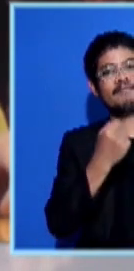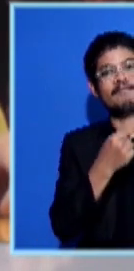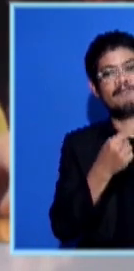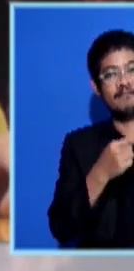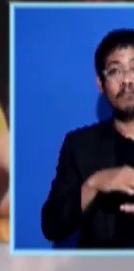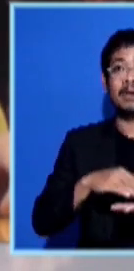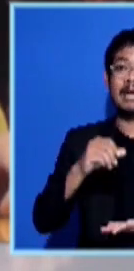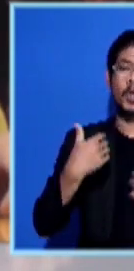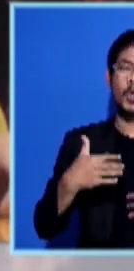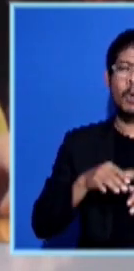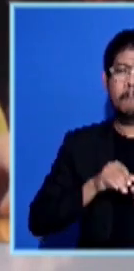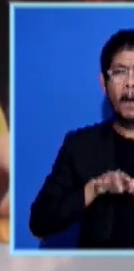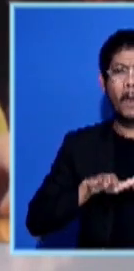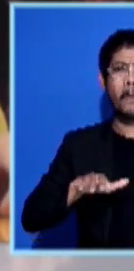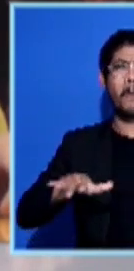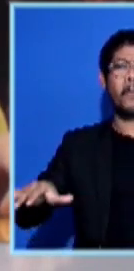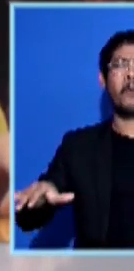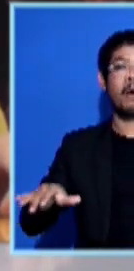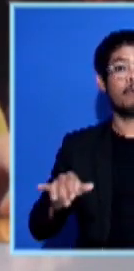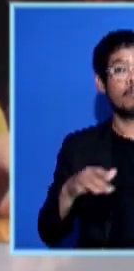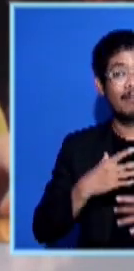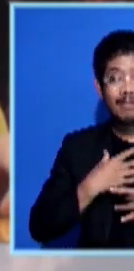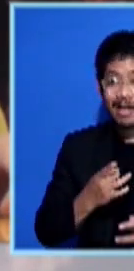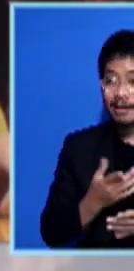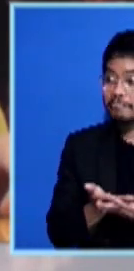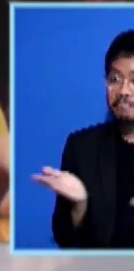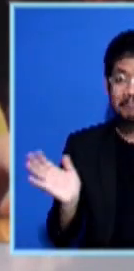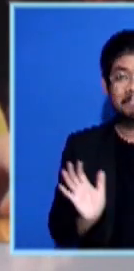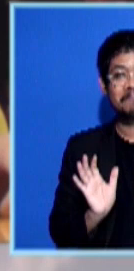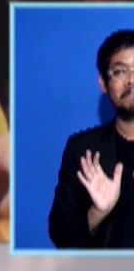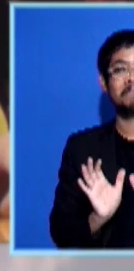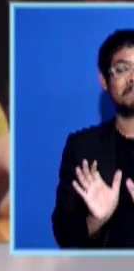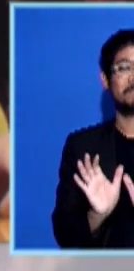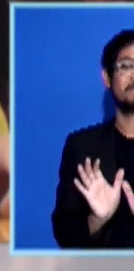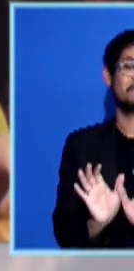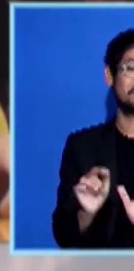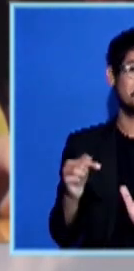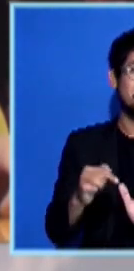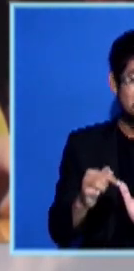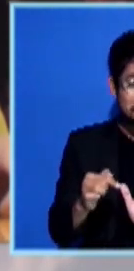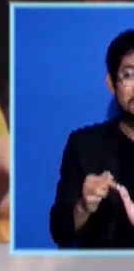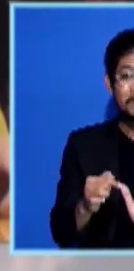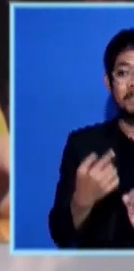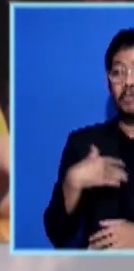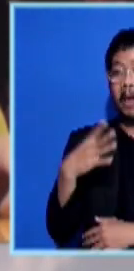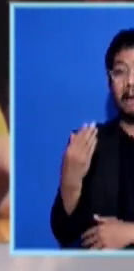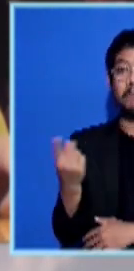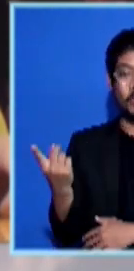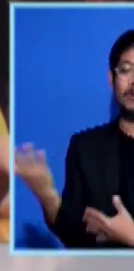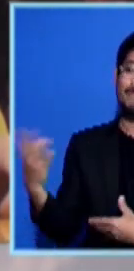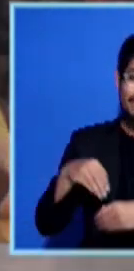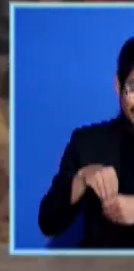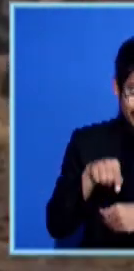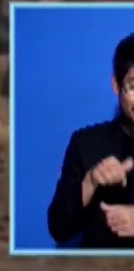luas menjadi daya tarik tersendiri bagi umat. Apalagi pada hari raya Idul Fitri, banyak pemudik yang datang yang menyempatkan sholat Idul Fitri di Gumuk Pasir.